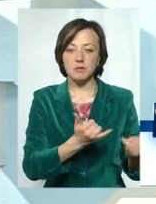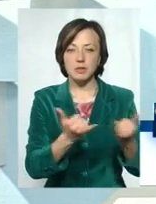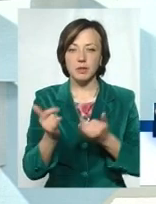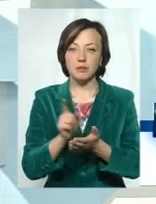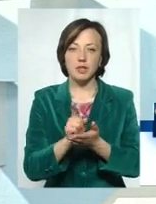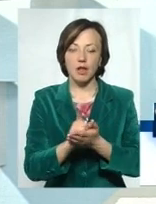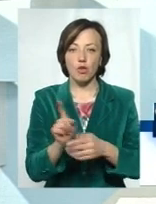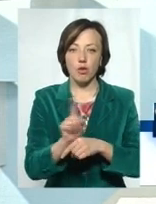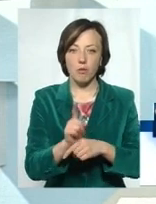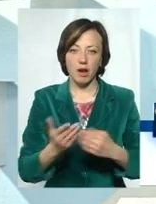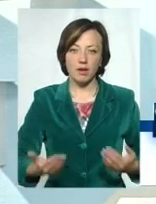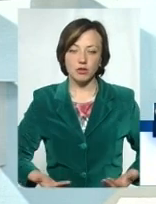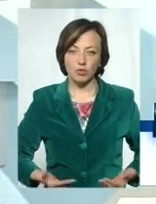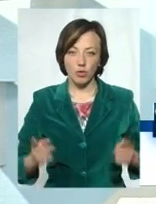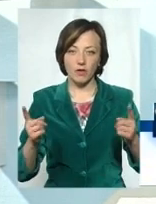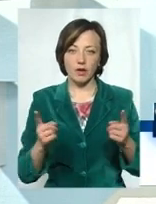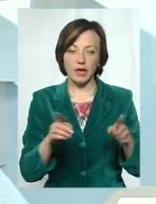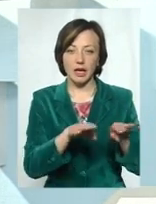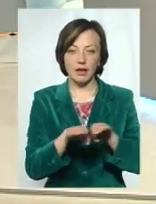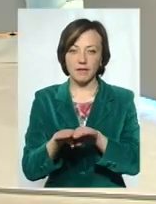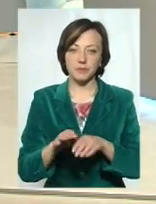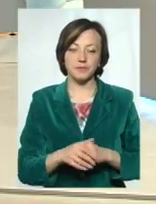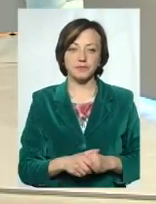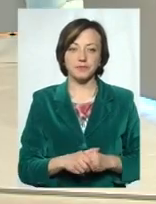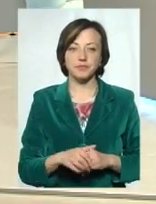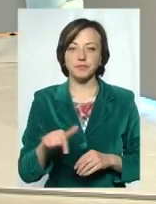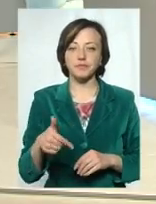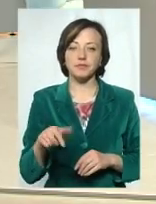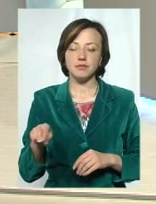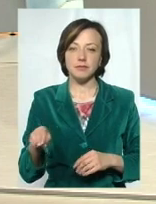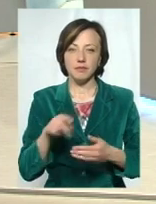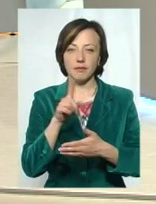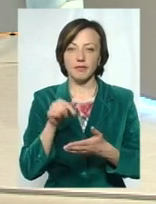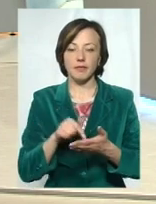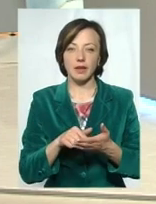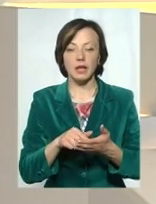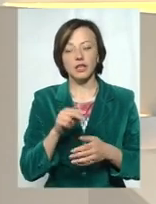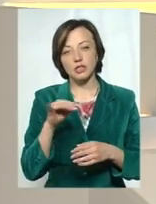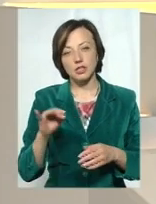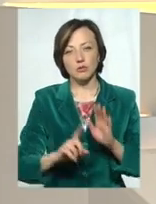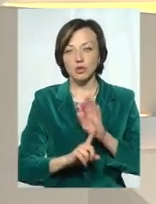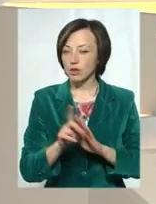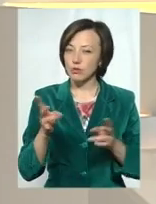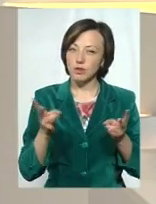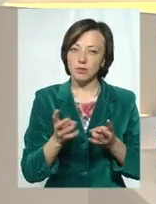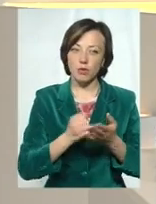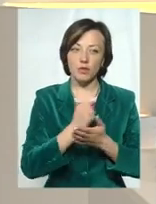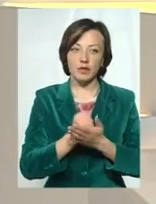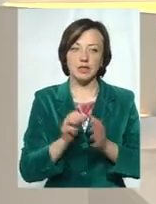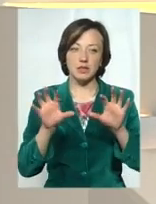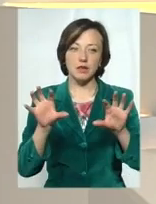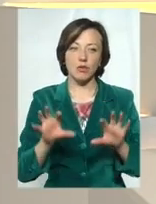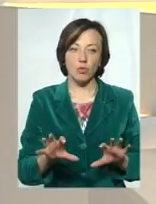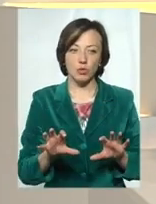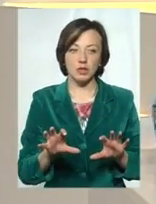нормальний прожитковий рівень для них забезпечити. Геннадій Петрович, чи все-таки спочатку треба ухвалити ті закони,